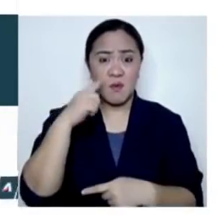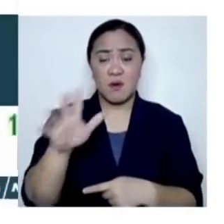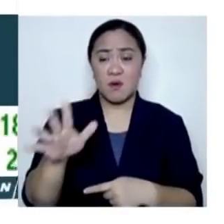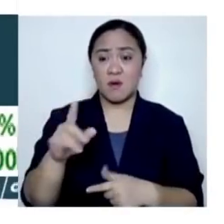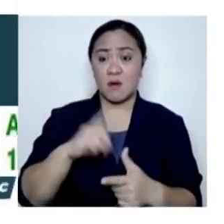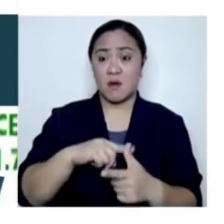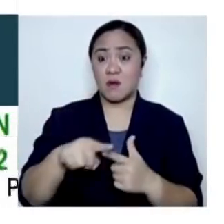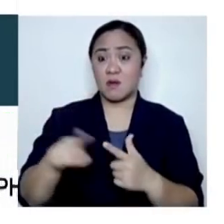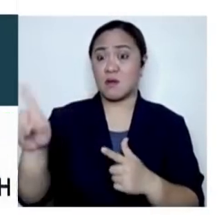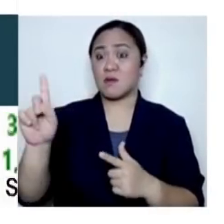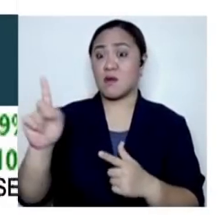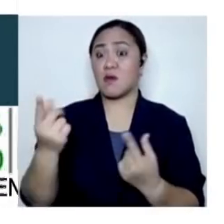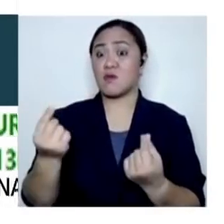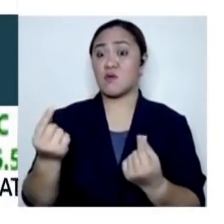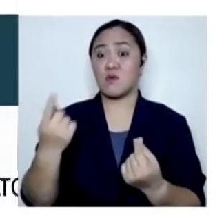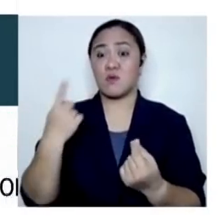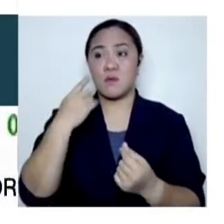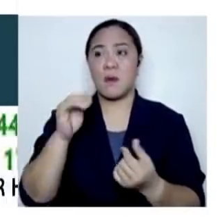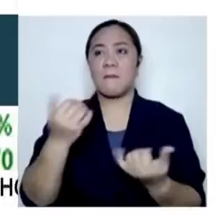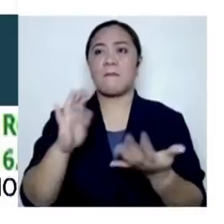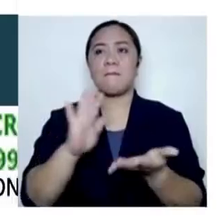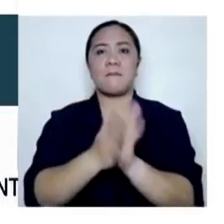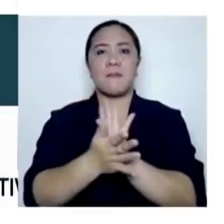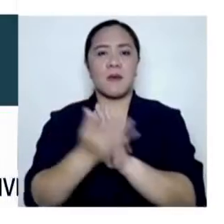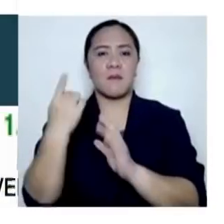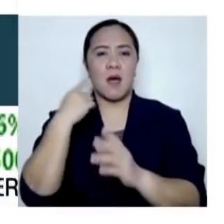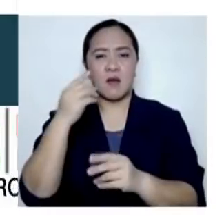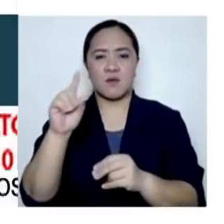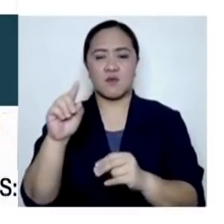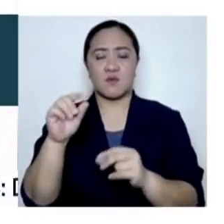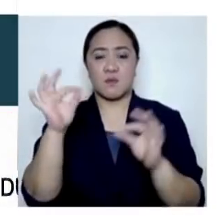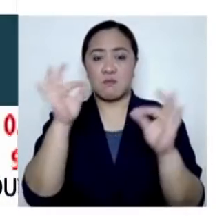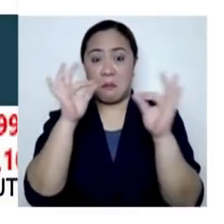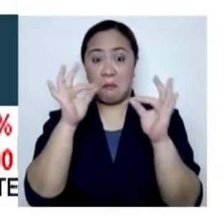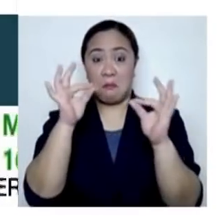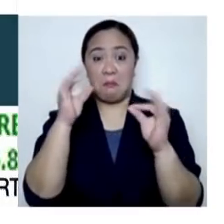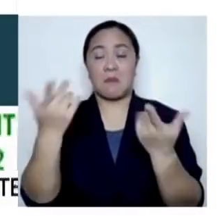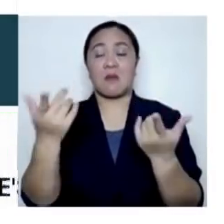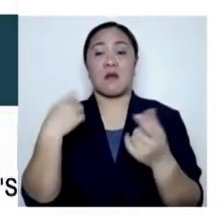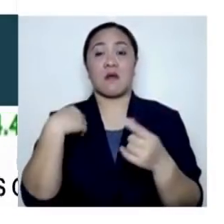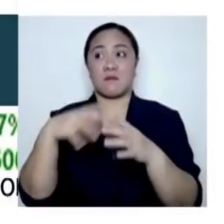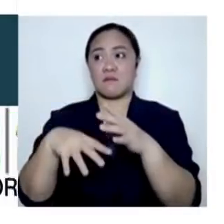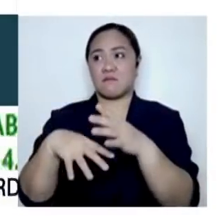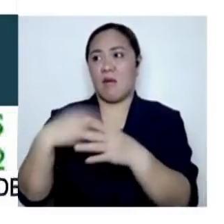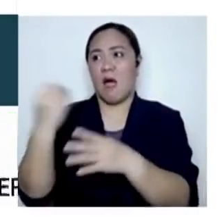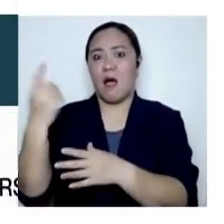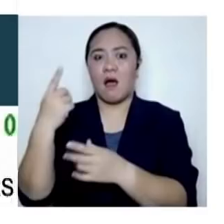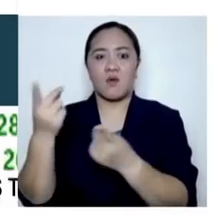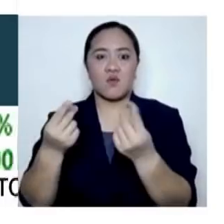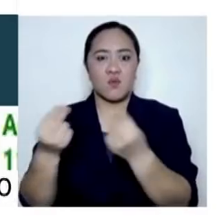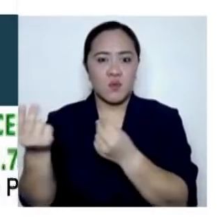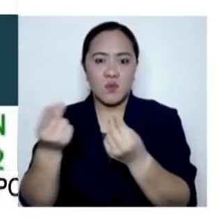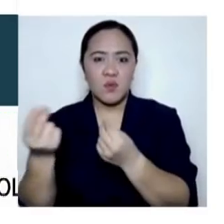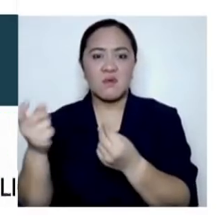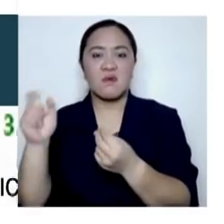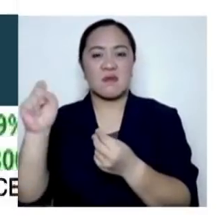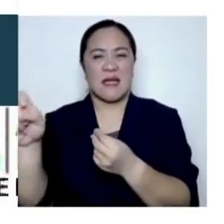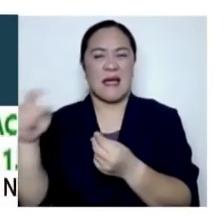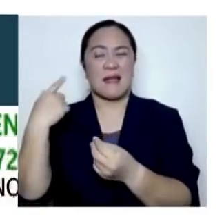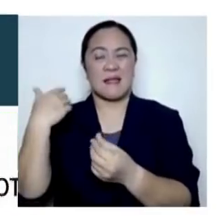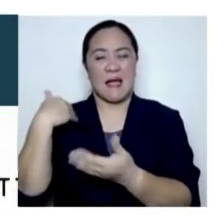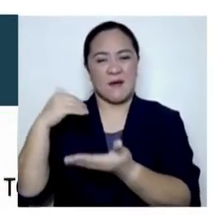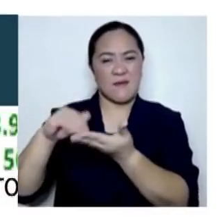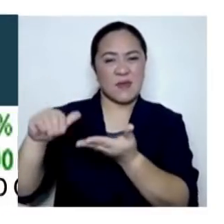para nagmamaneho ng pagpapalusot ng mga droga. So, nakalagay sa report yan. Okay. You mentioned Senate Minority Leader